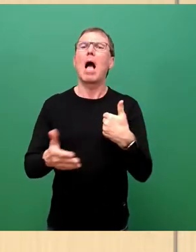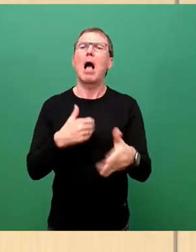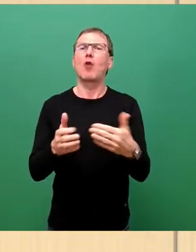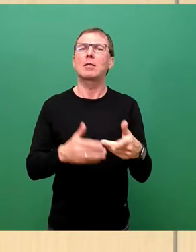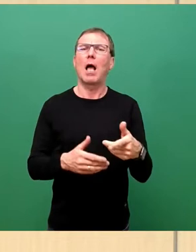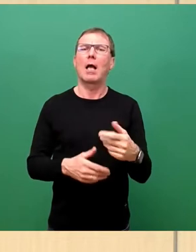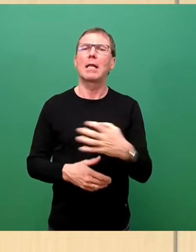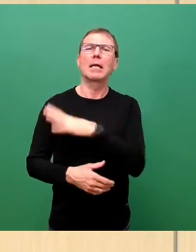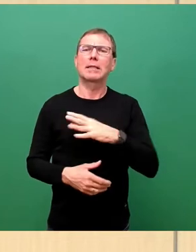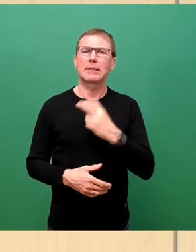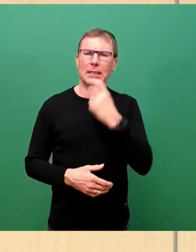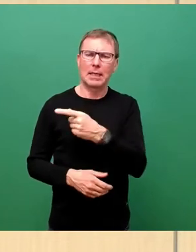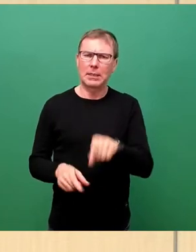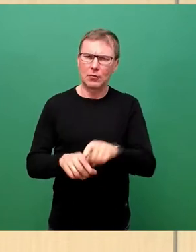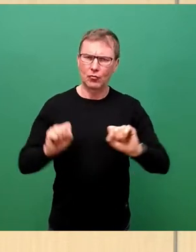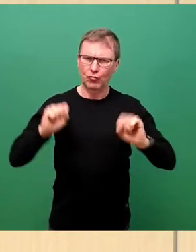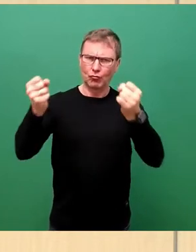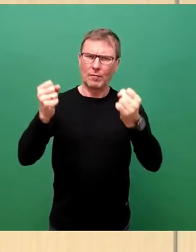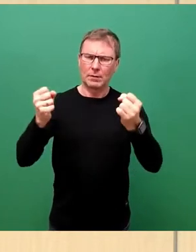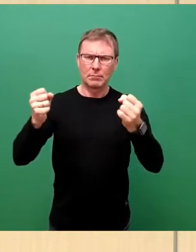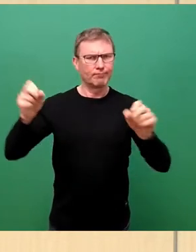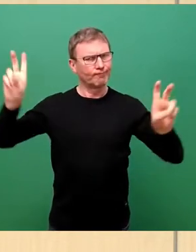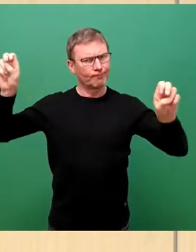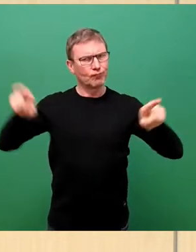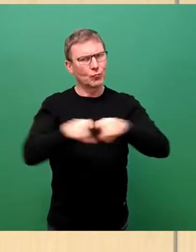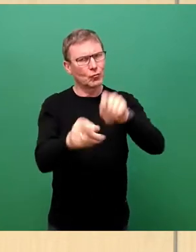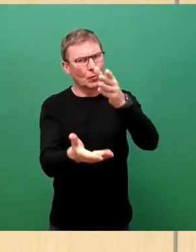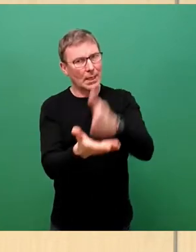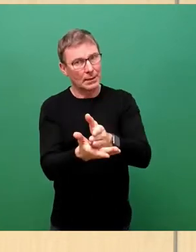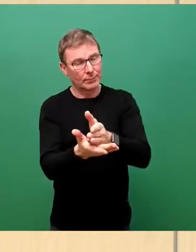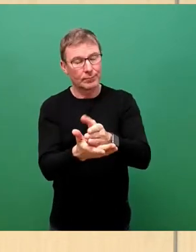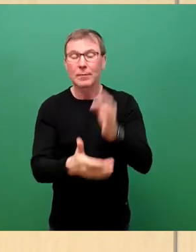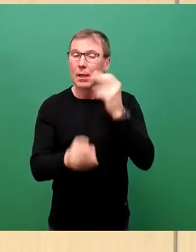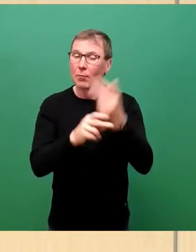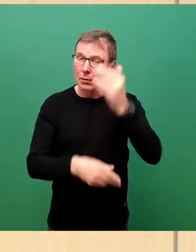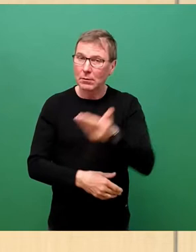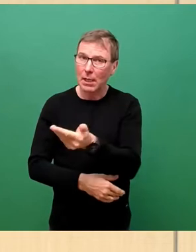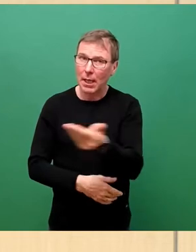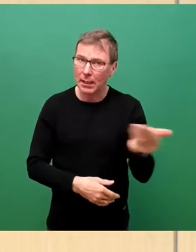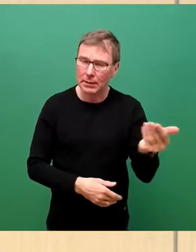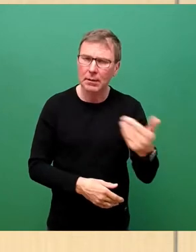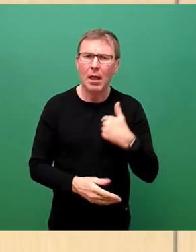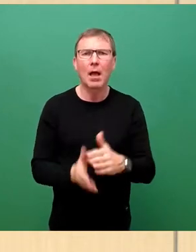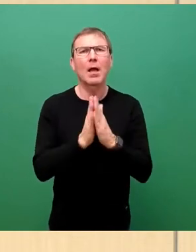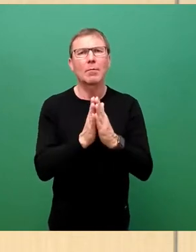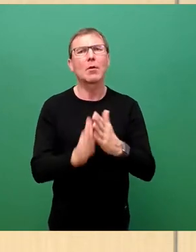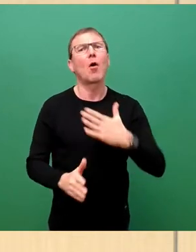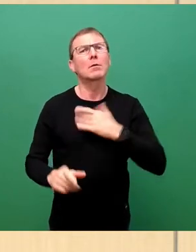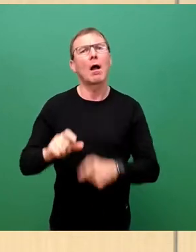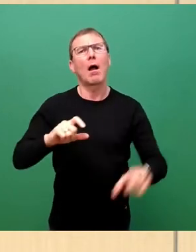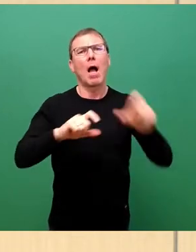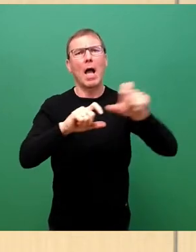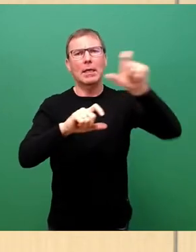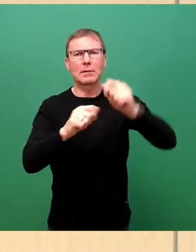Zitat Ende. Meine Damen und Herren, Ich bitte, unseren Ergänzungsantrag nicht